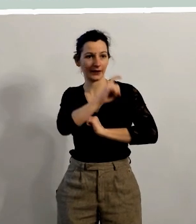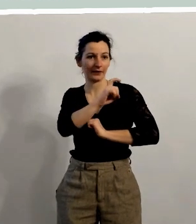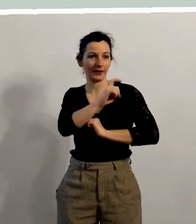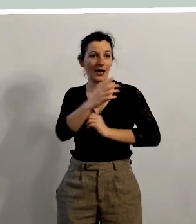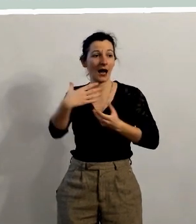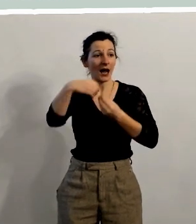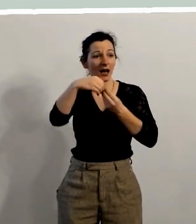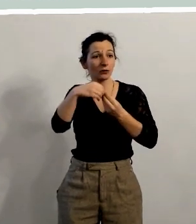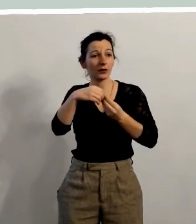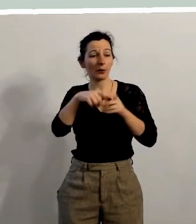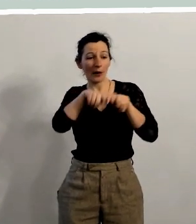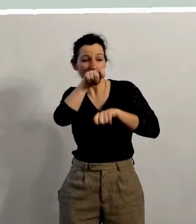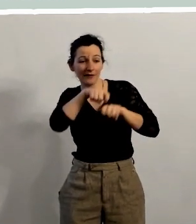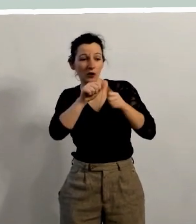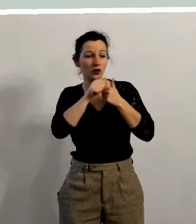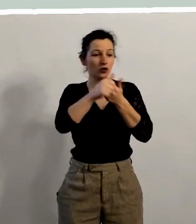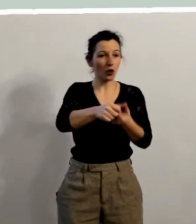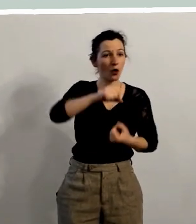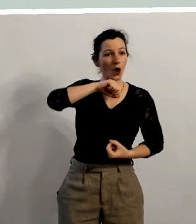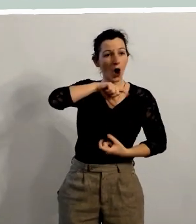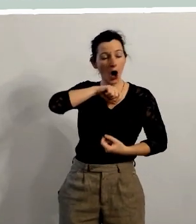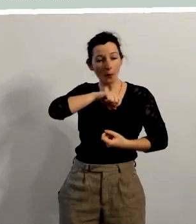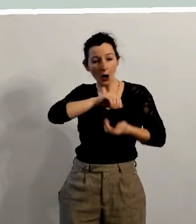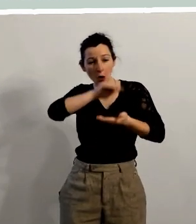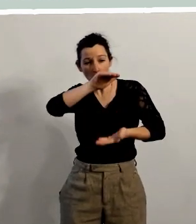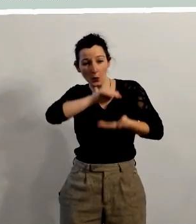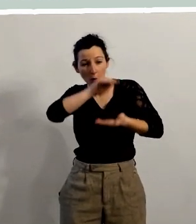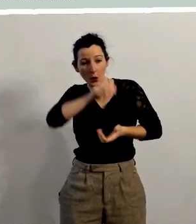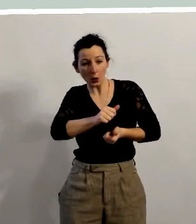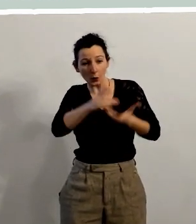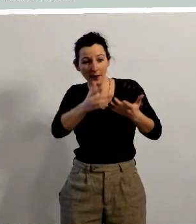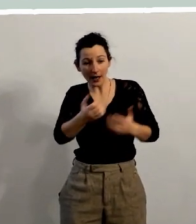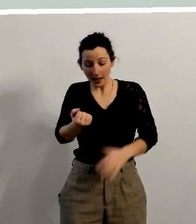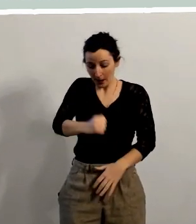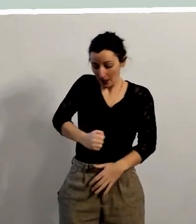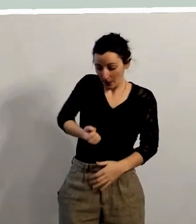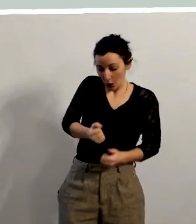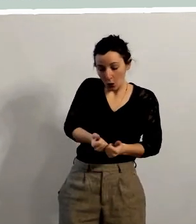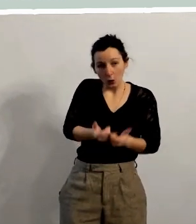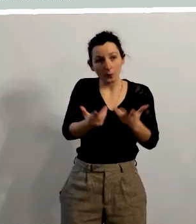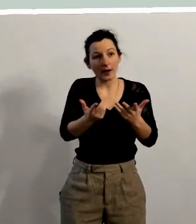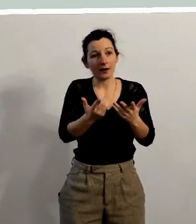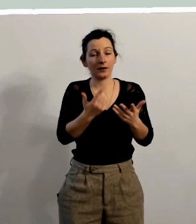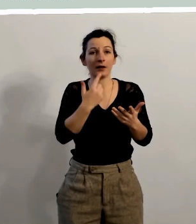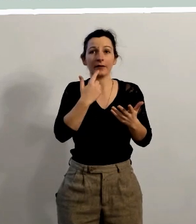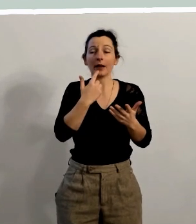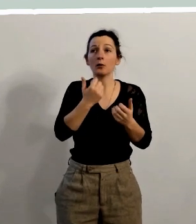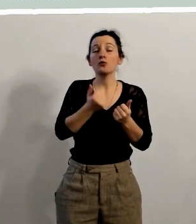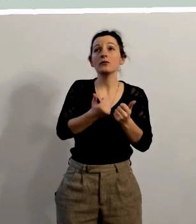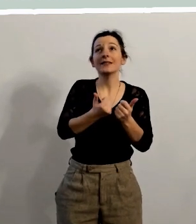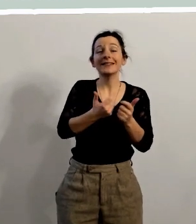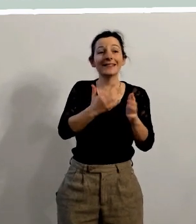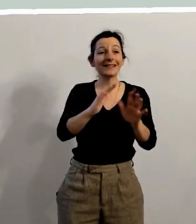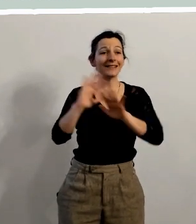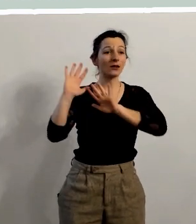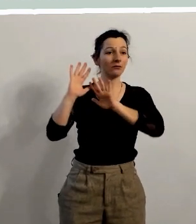dosages d'hormones, des examens échographiques, et on n'a pas tout le recul sur plusieurs dizaines d'années auparavant, puisque les technologies n'existaient